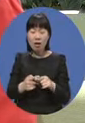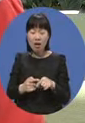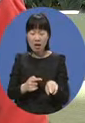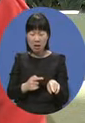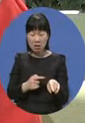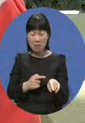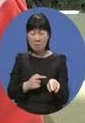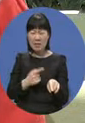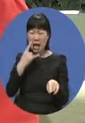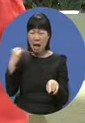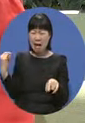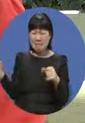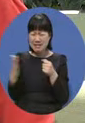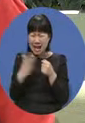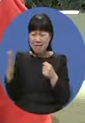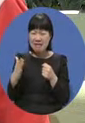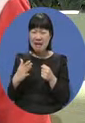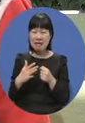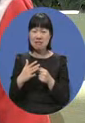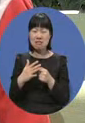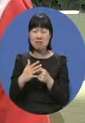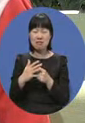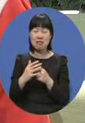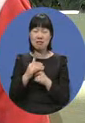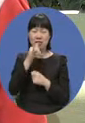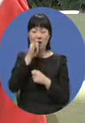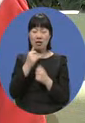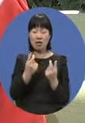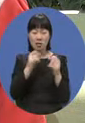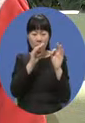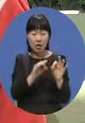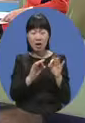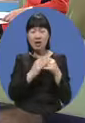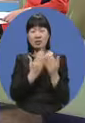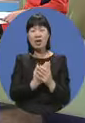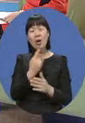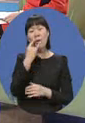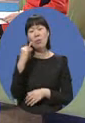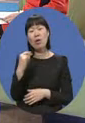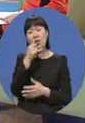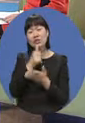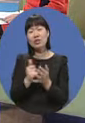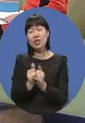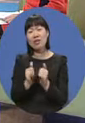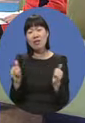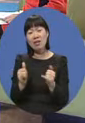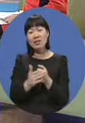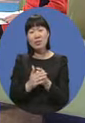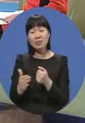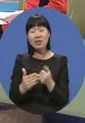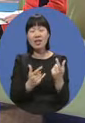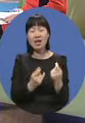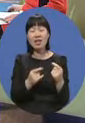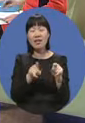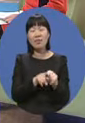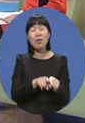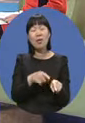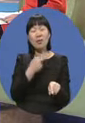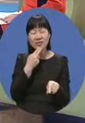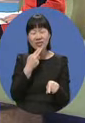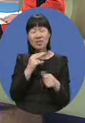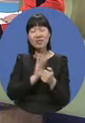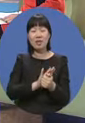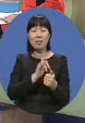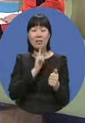이거도에 엄마 때문에 이런 애들은 옆에 있으면 다 내가 그냥 이렇게 죄인이 되기 때문에 옆에 안 있는게 도와주는 거예요 맞아